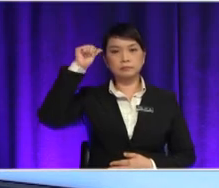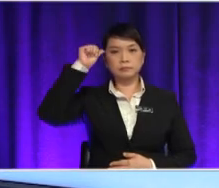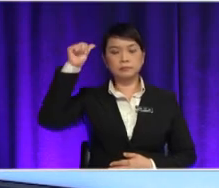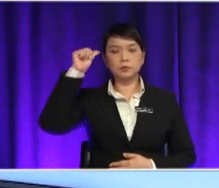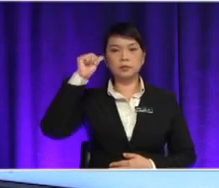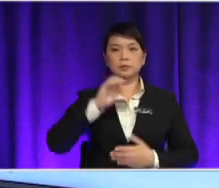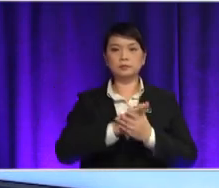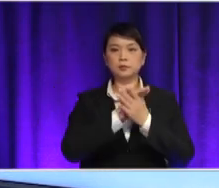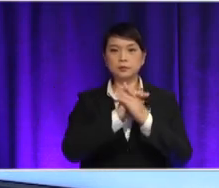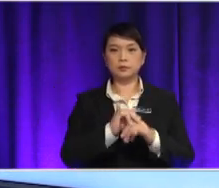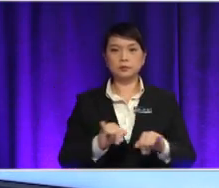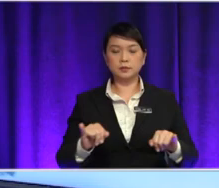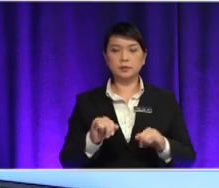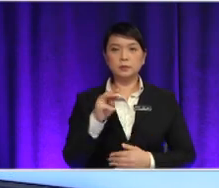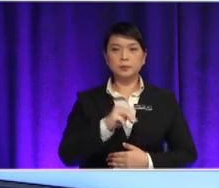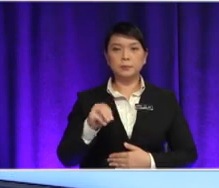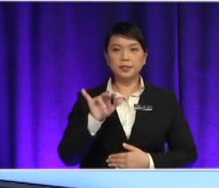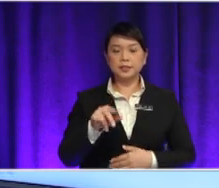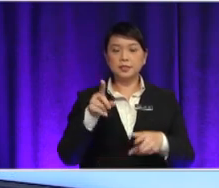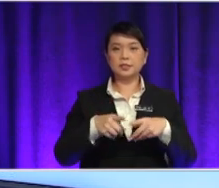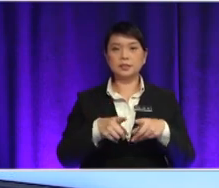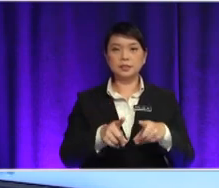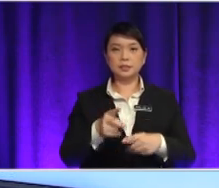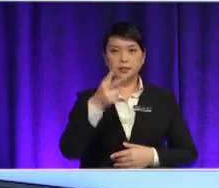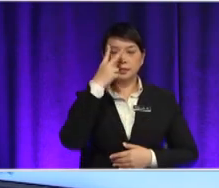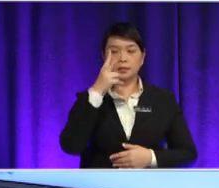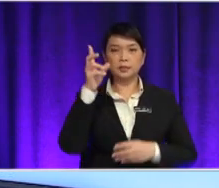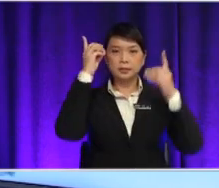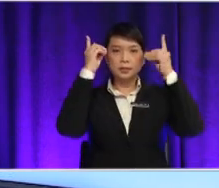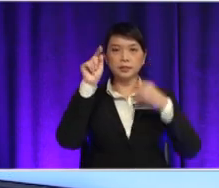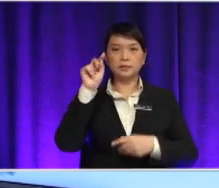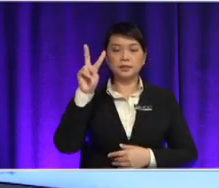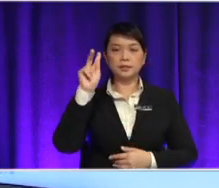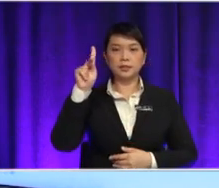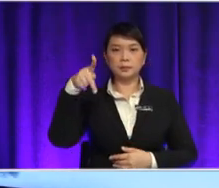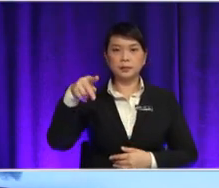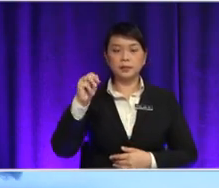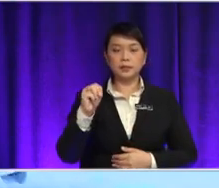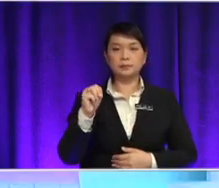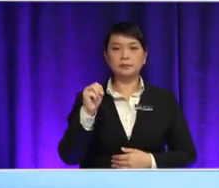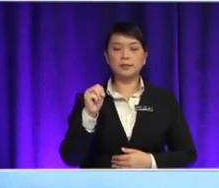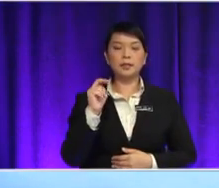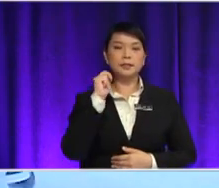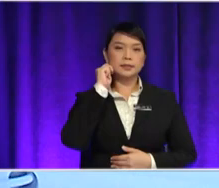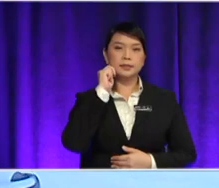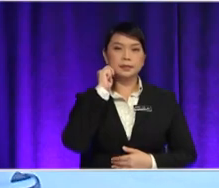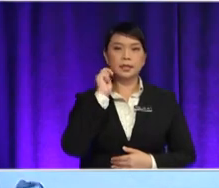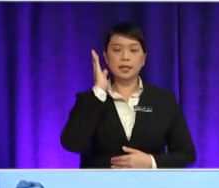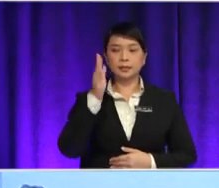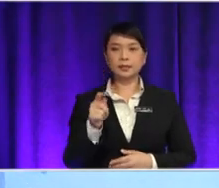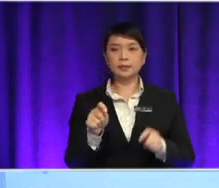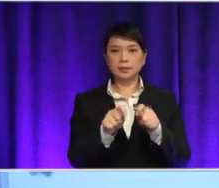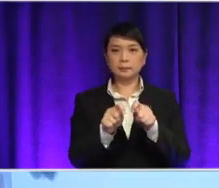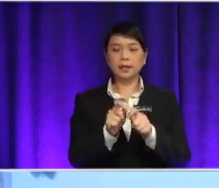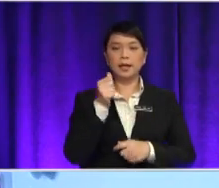Assalamualaikum, salam sejahtera murid-murid yang sedang menonton Didik TV KPM. Saya Nisa K akan menemani anda selama satu jam ini